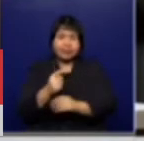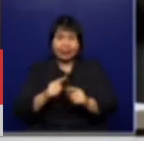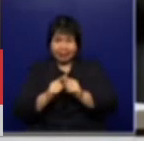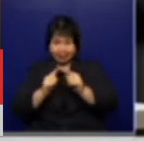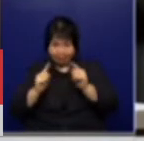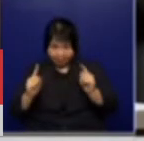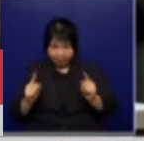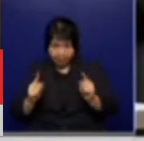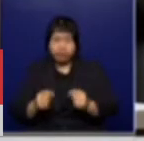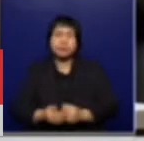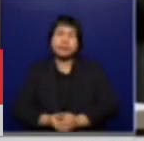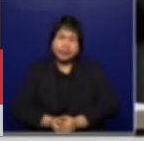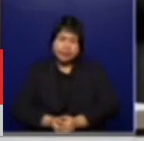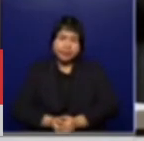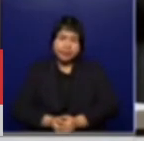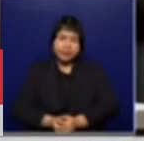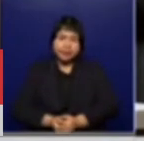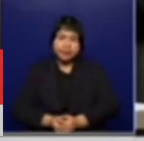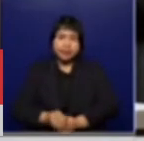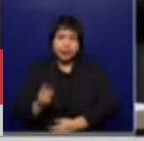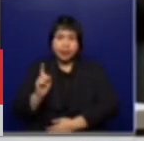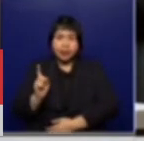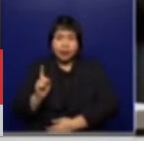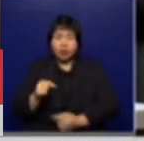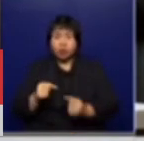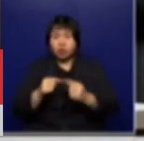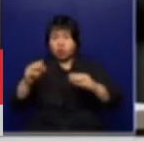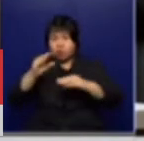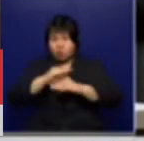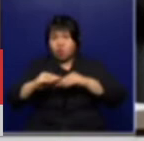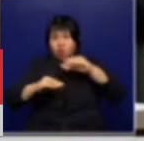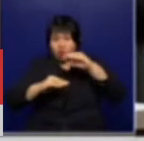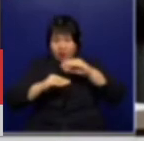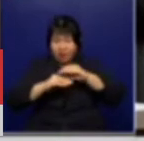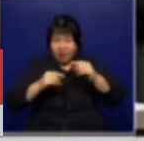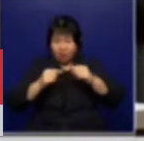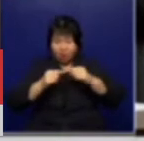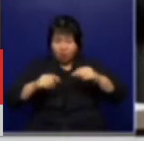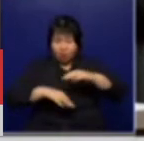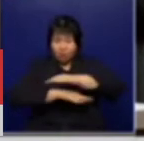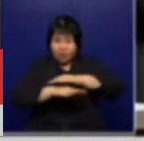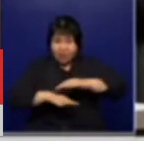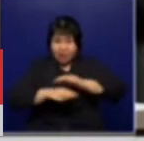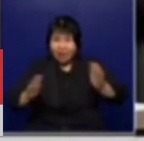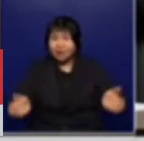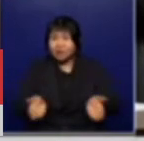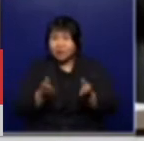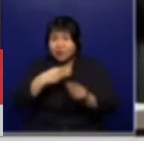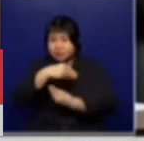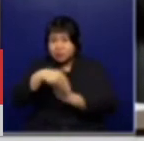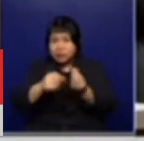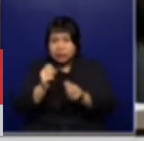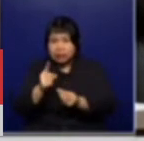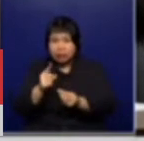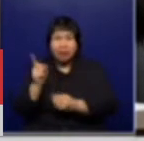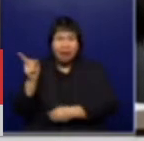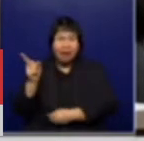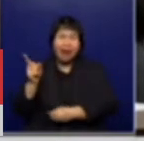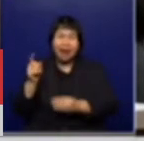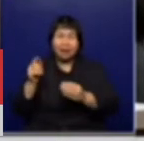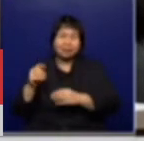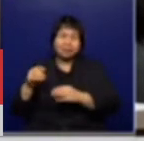ที่เคารพคะในความเป็นจริงก็คือโครงการส่งเสริมเศรษฐกิจฐานรากที่รัฐบาลพยายามจะโฆษณาว่